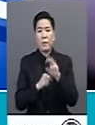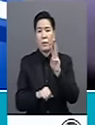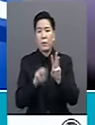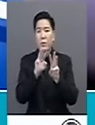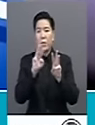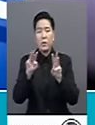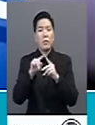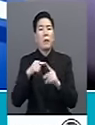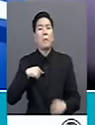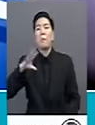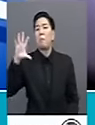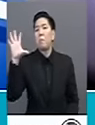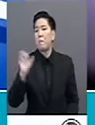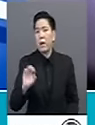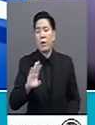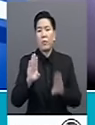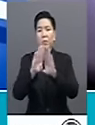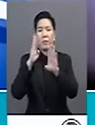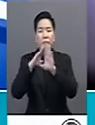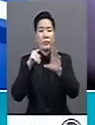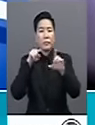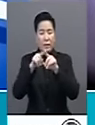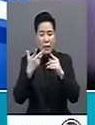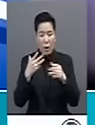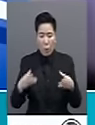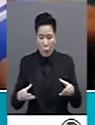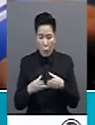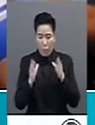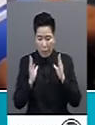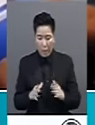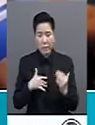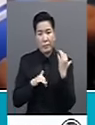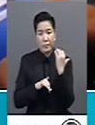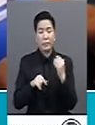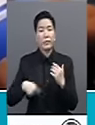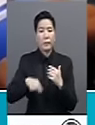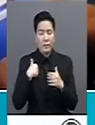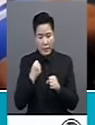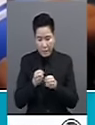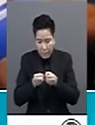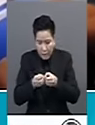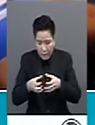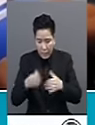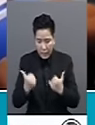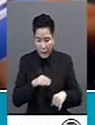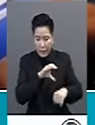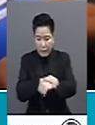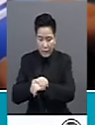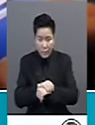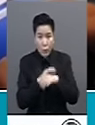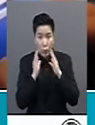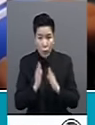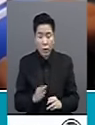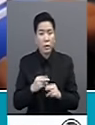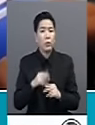จะเป็นไม่เอาซิงเกิลเกตเวย์หรือว่าพลเมืองไซเบอร์ตอนนี้ค่ะก็มีการขยายผลด้วยจับกลุ่มตัวนะคะก็คือคุณ